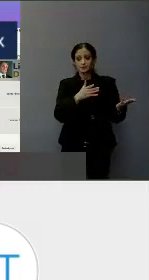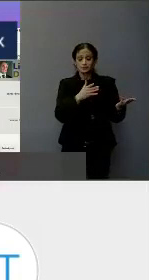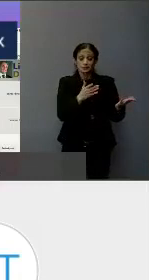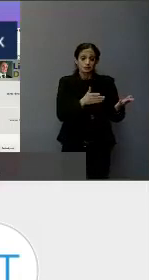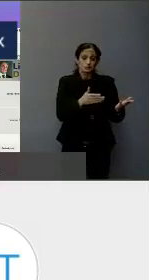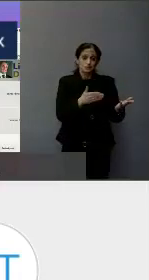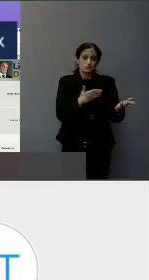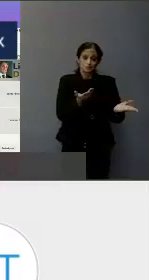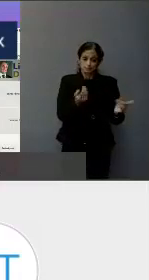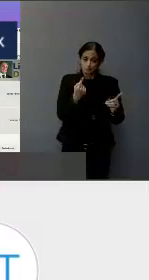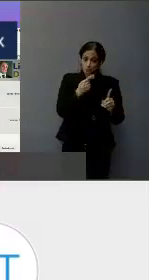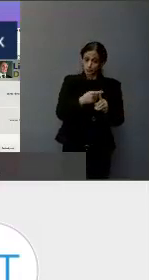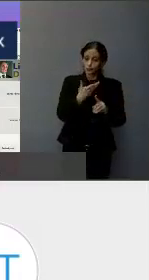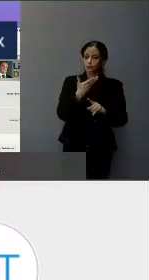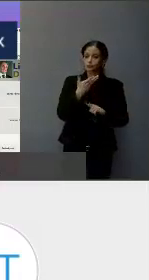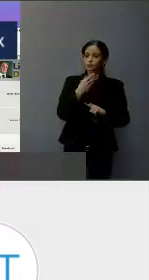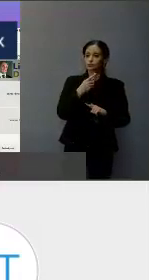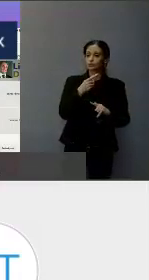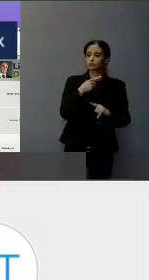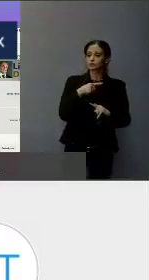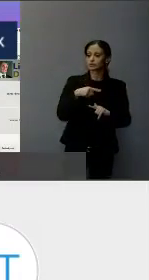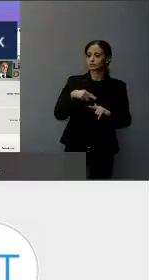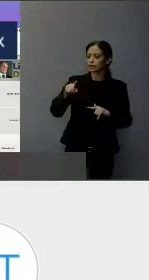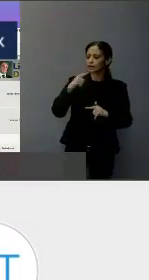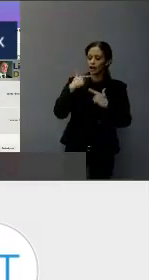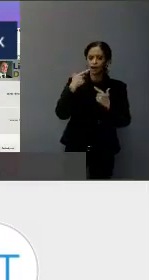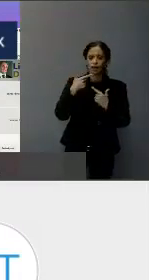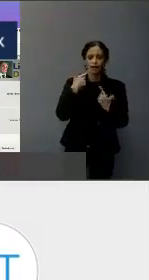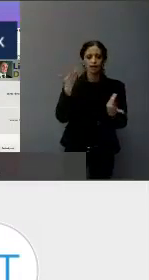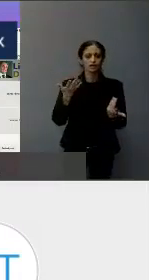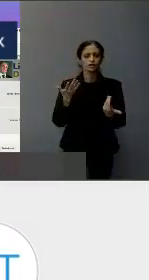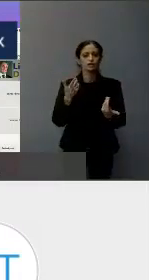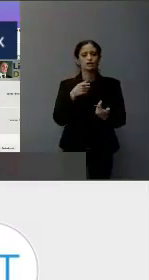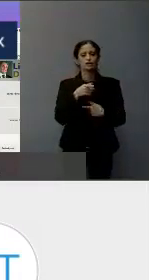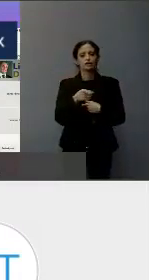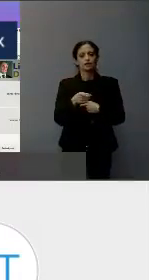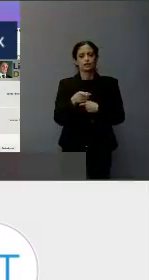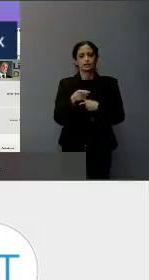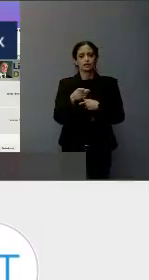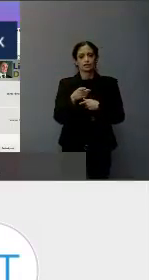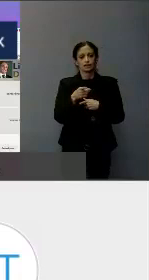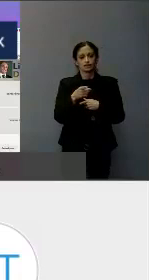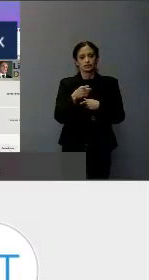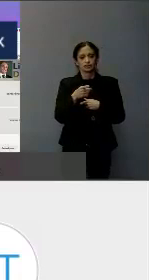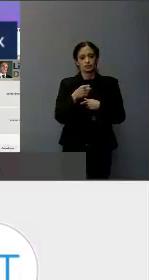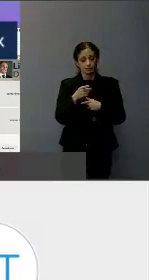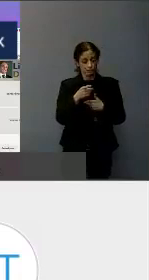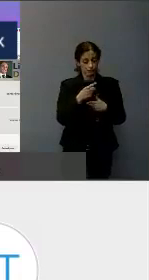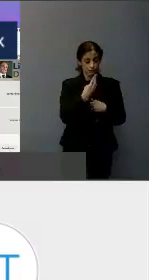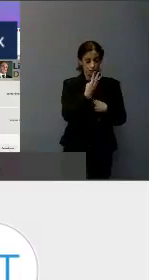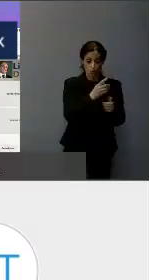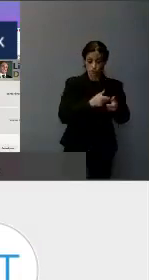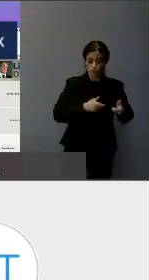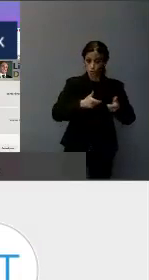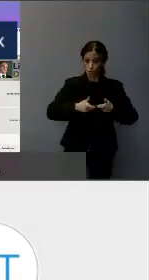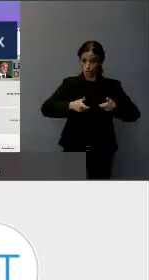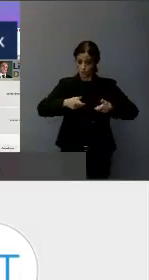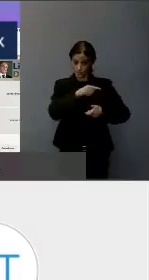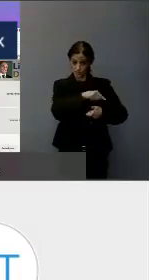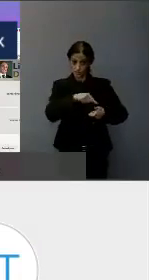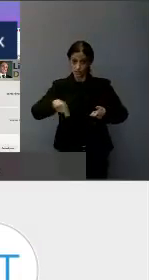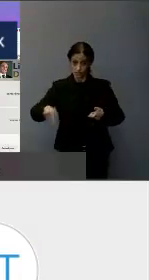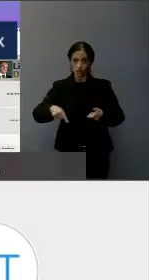detto anche che in quattro nelle quattro delle quattro commissioni i miei consigli di